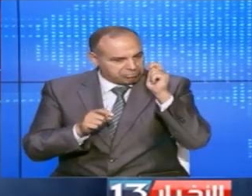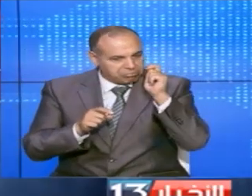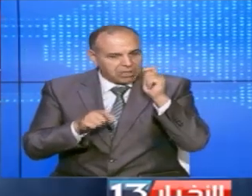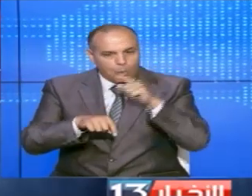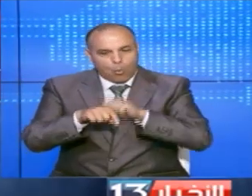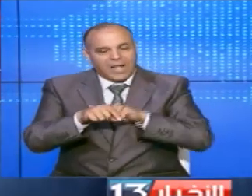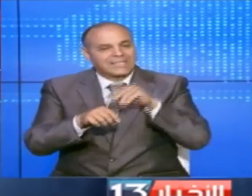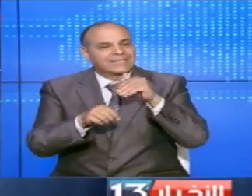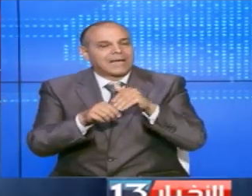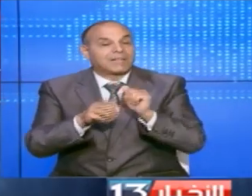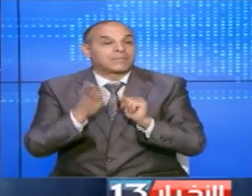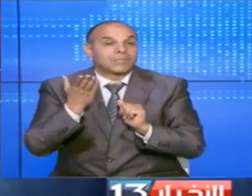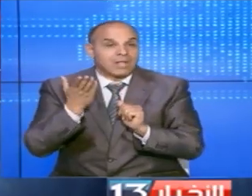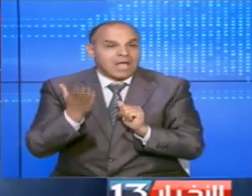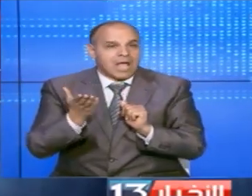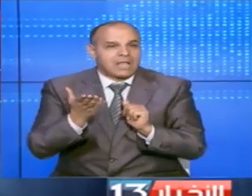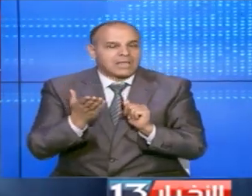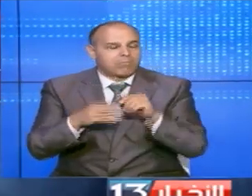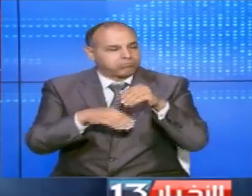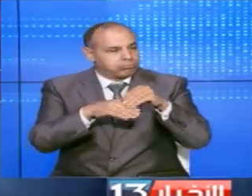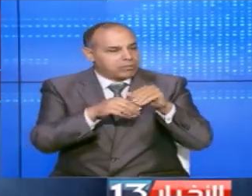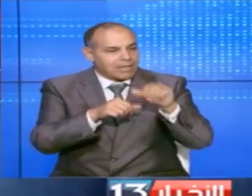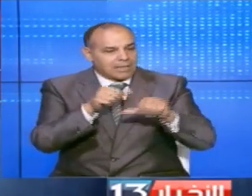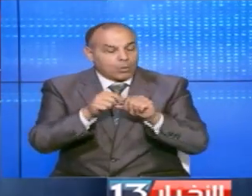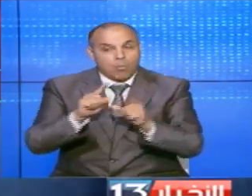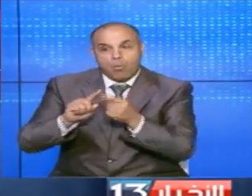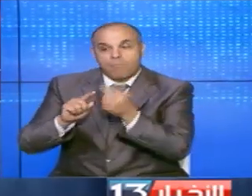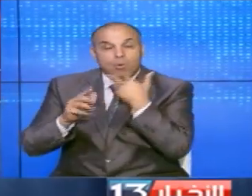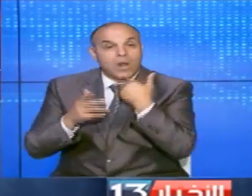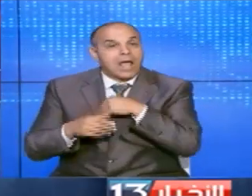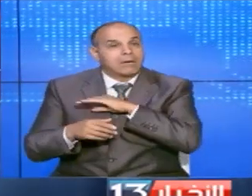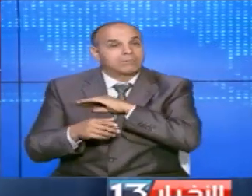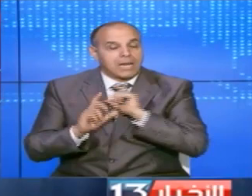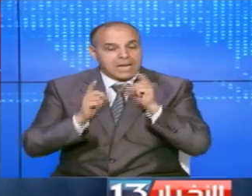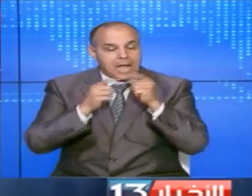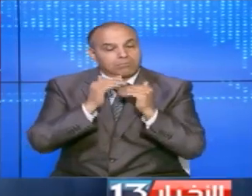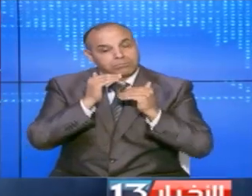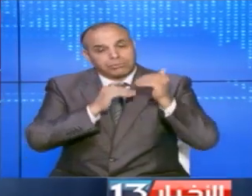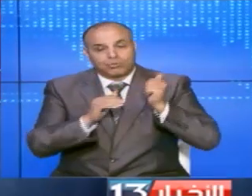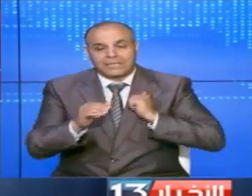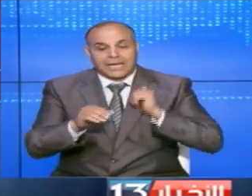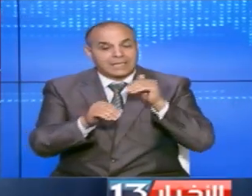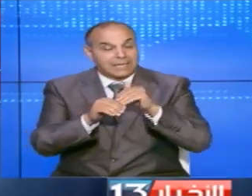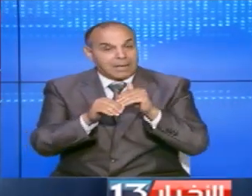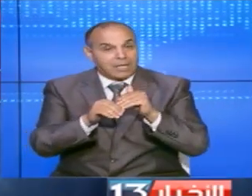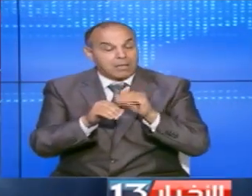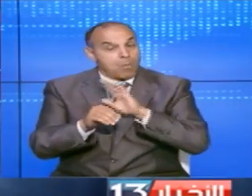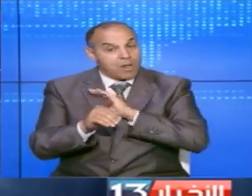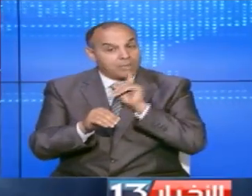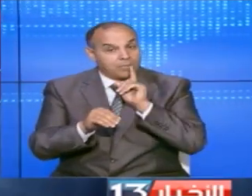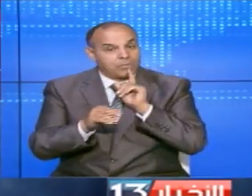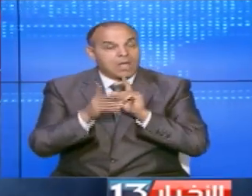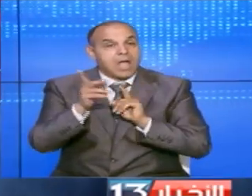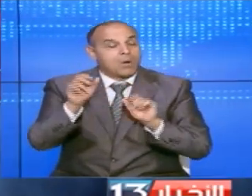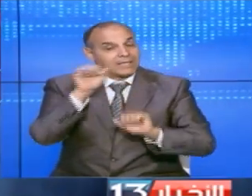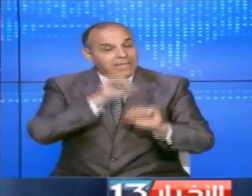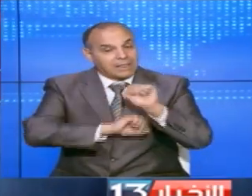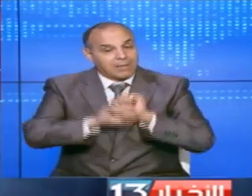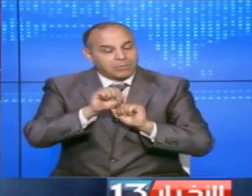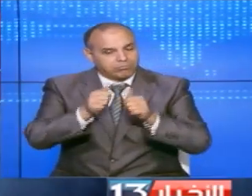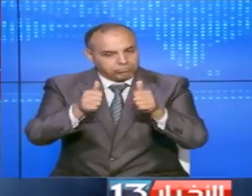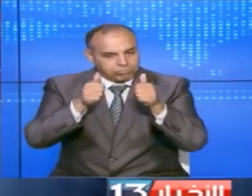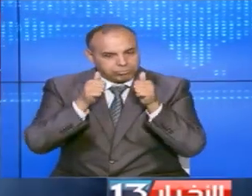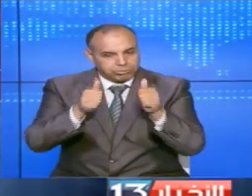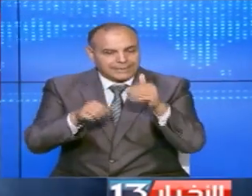فتره الانتخابات منوها بالدور المهم الذي لعبته الهيئه العليا المستقله للانتخابات وتنظيمها الجيد